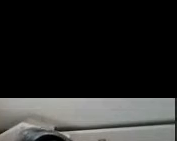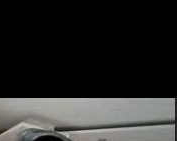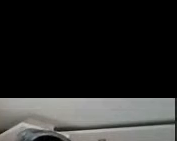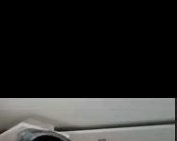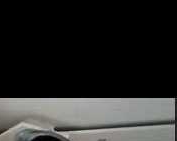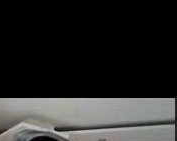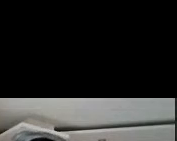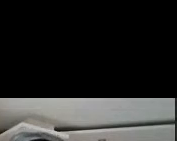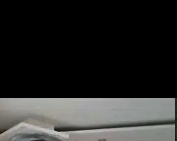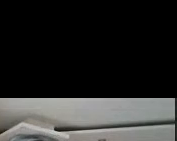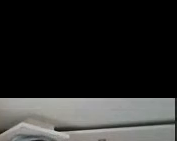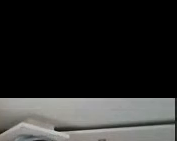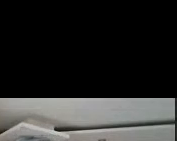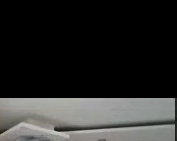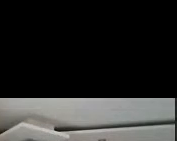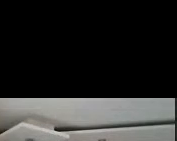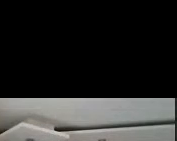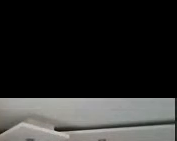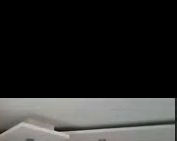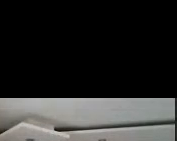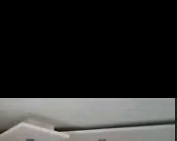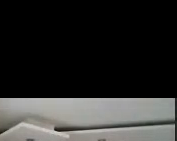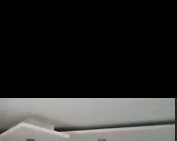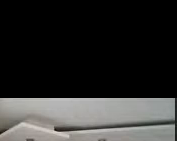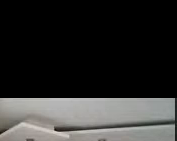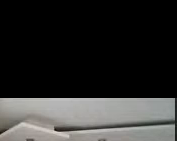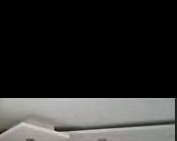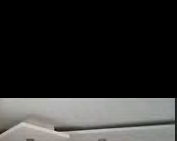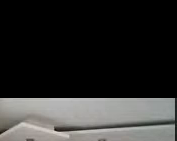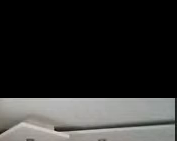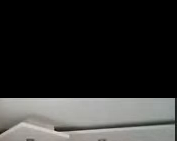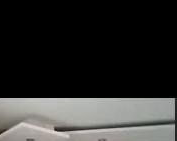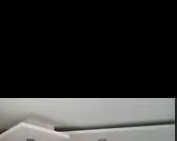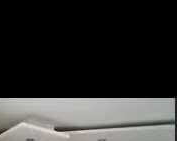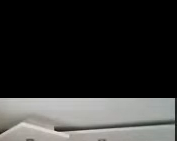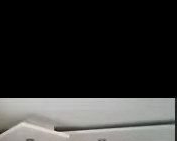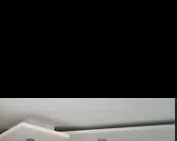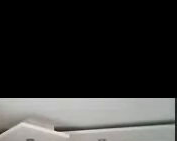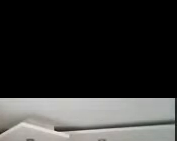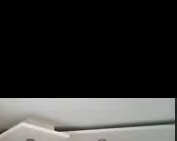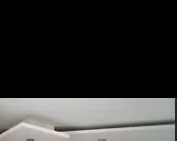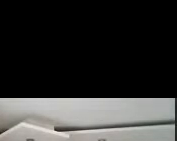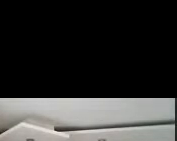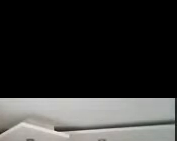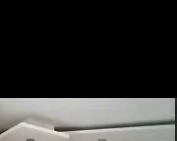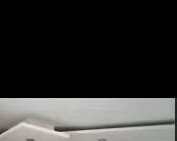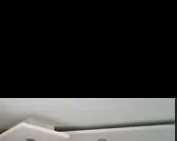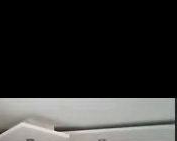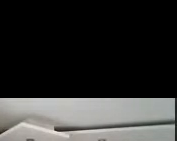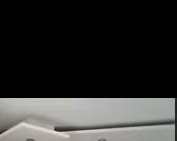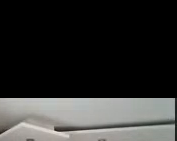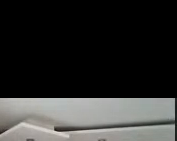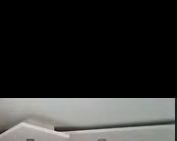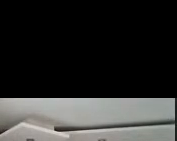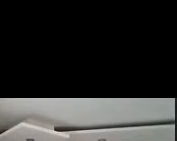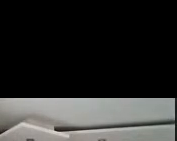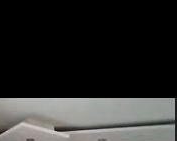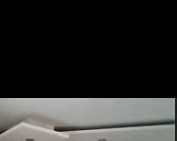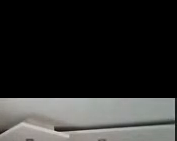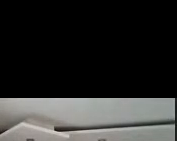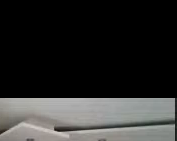Mohon tempat dan waktu Terima kasih Bu Antoni selaku moderator dan terima kasih juga untuk